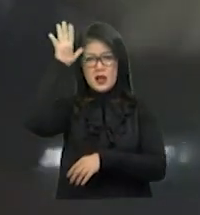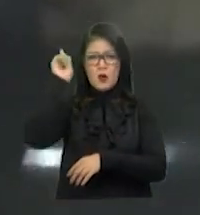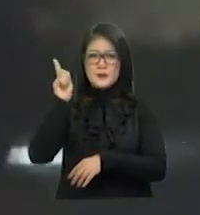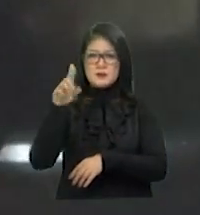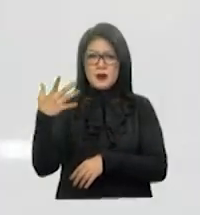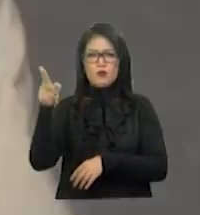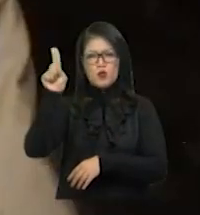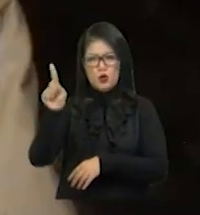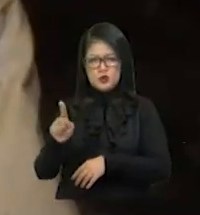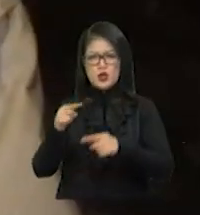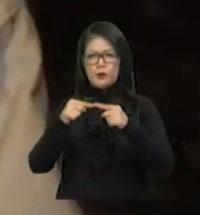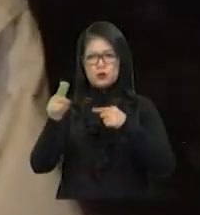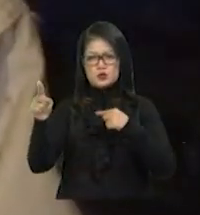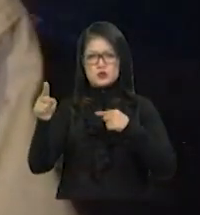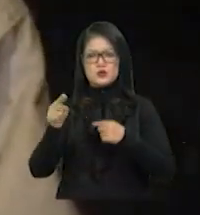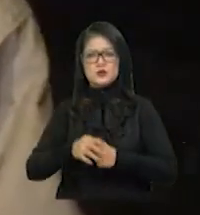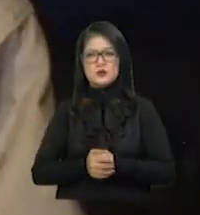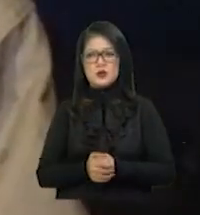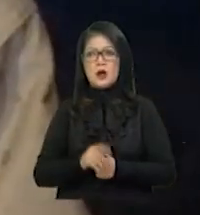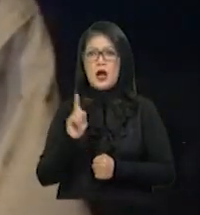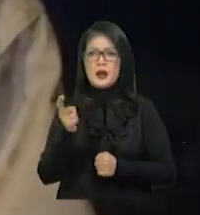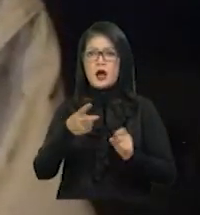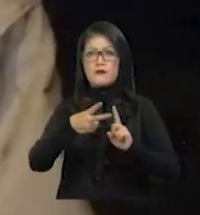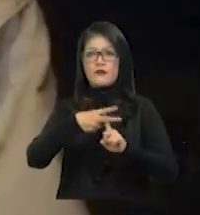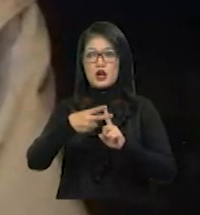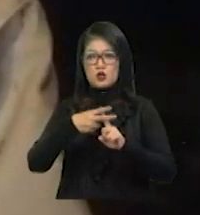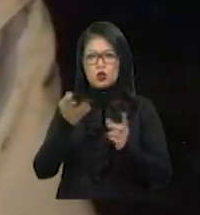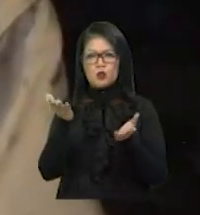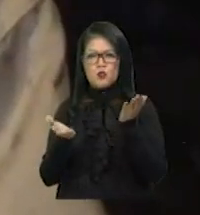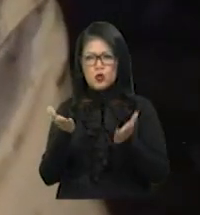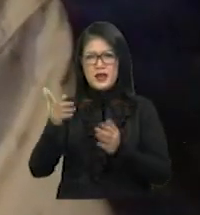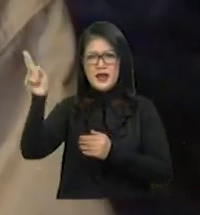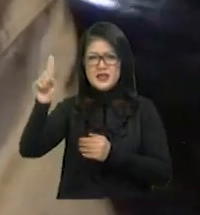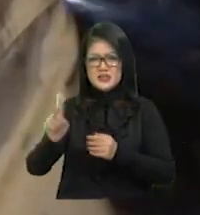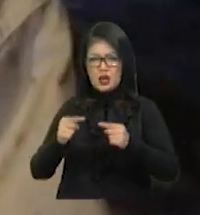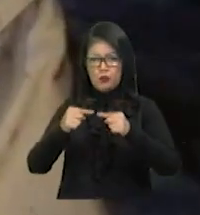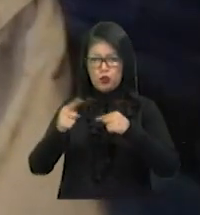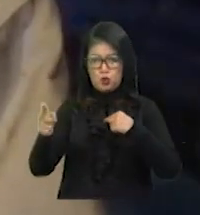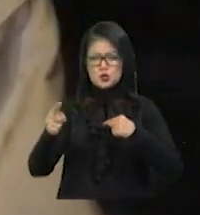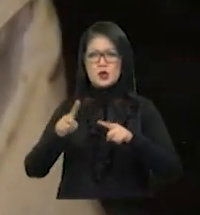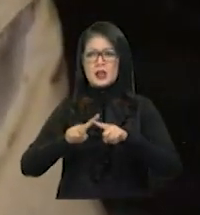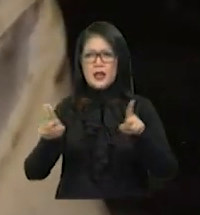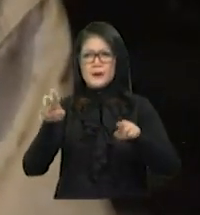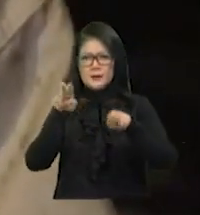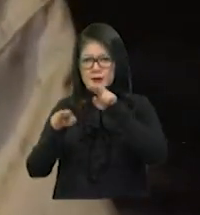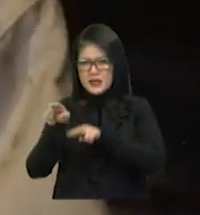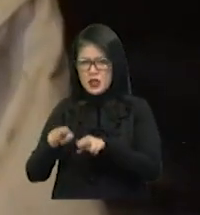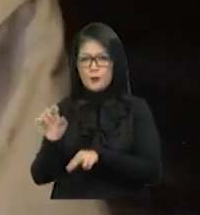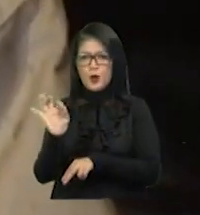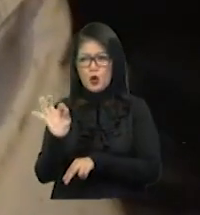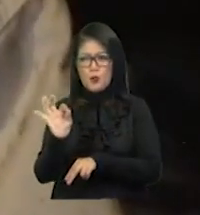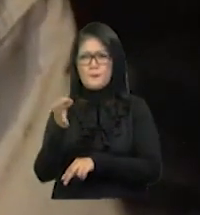listrik. Dari faktor arus pendek, tapi kita belum terdiki, baru asumsi